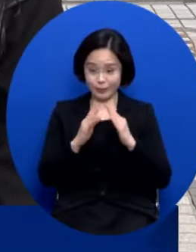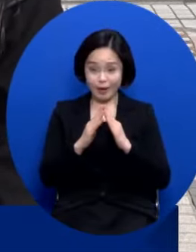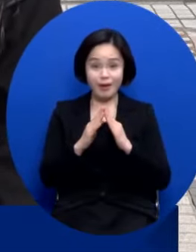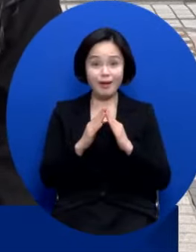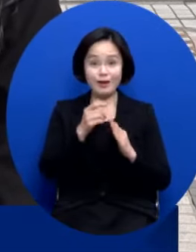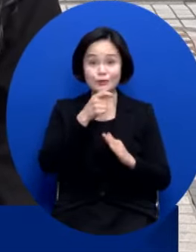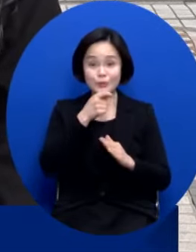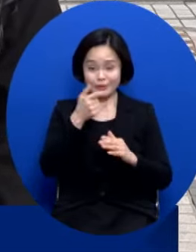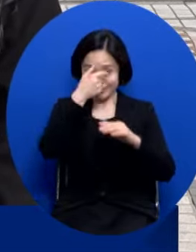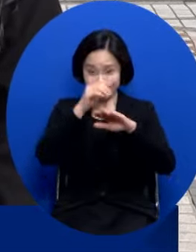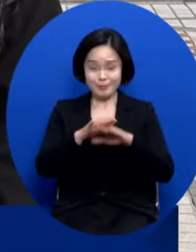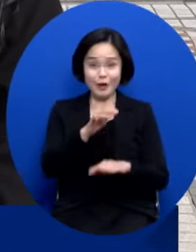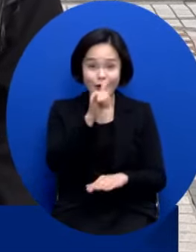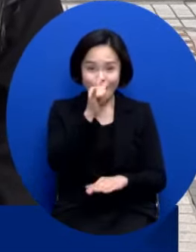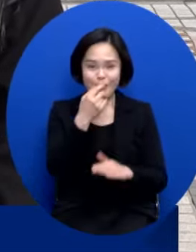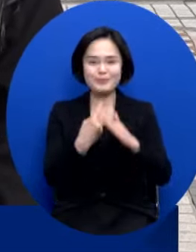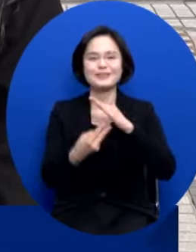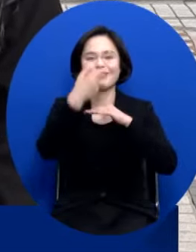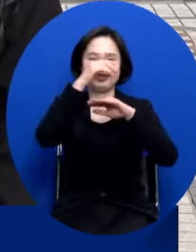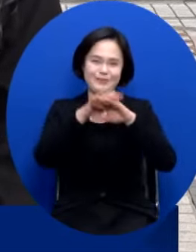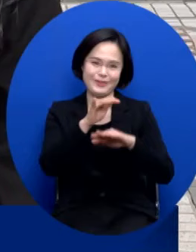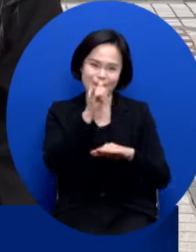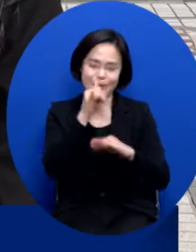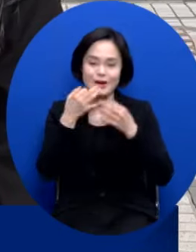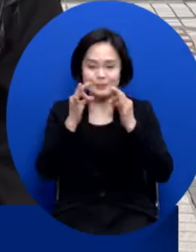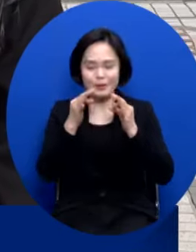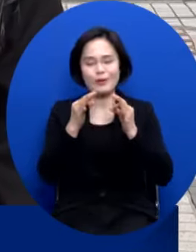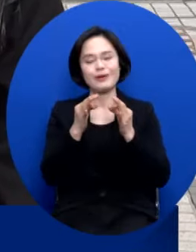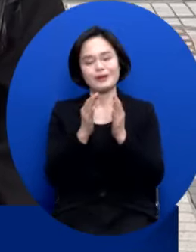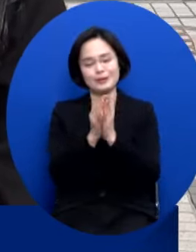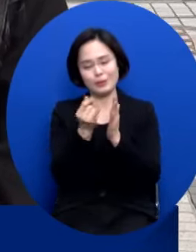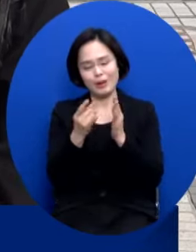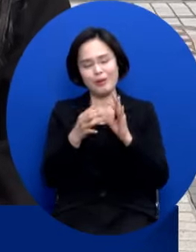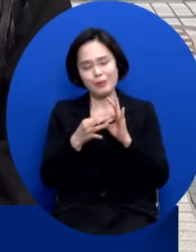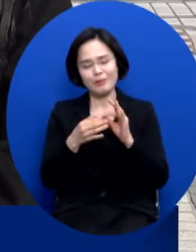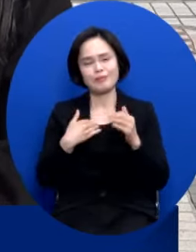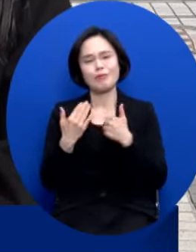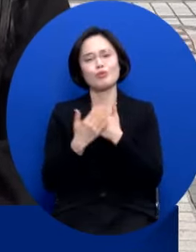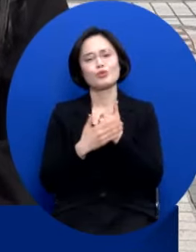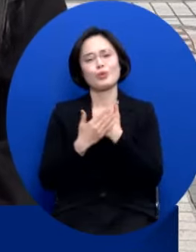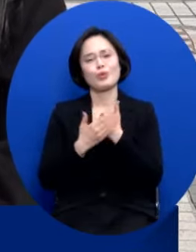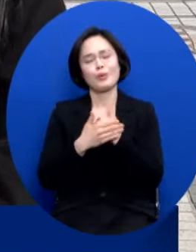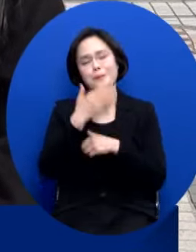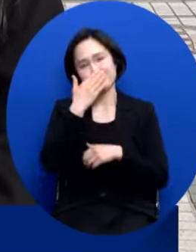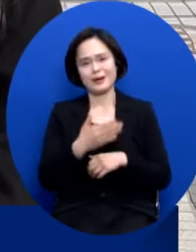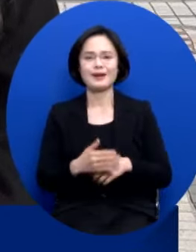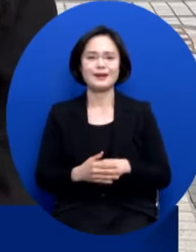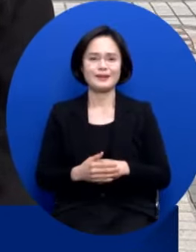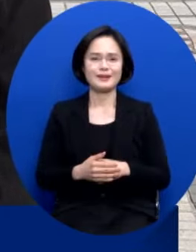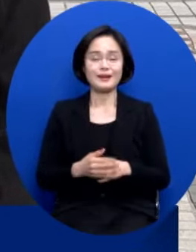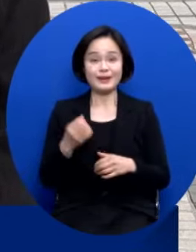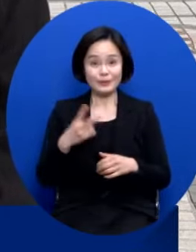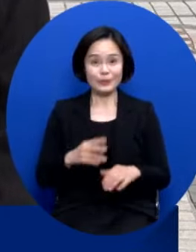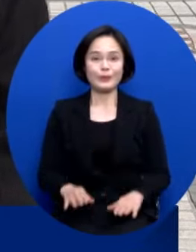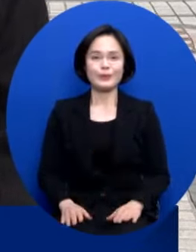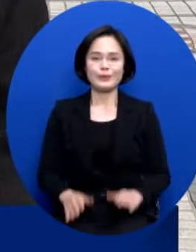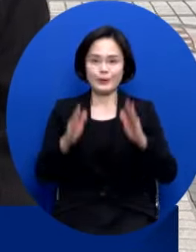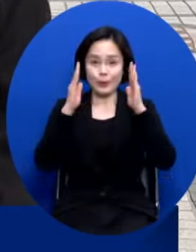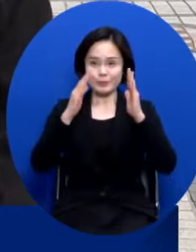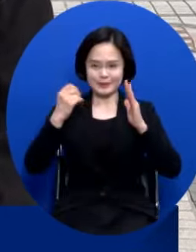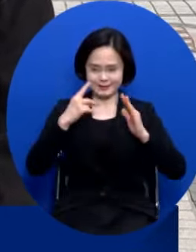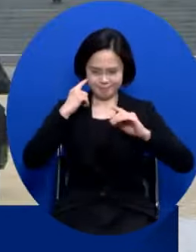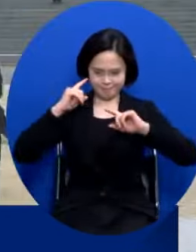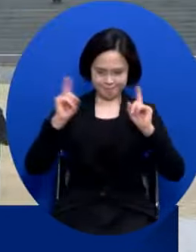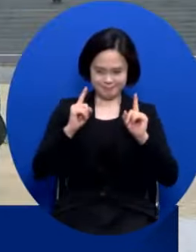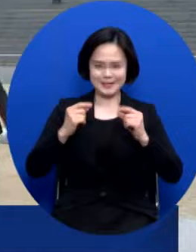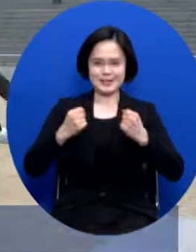캠퍼스 비전 예배나 금요 예배를 통해서 많이 위로를 얻고 또 다시 학업을 다시 시작할 수 있는 힘을 얻게 된